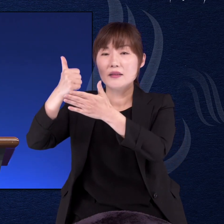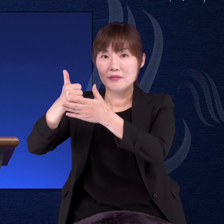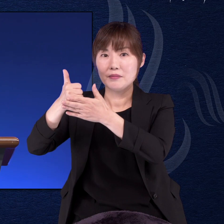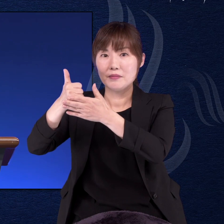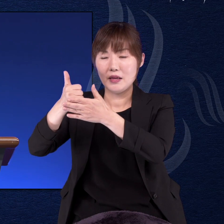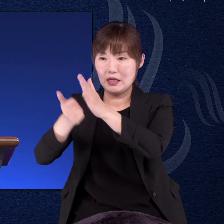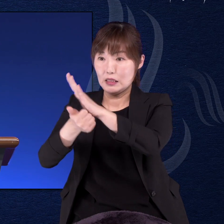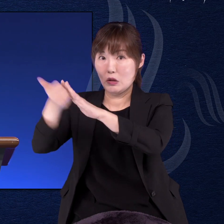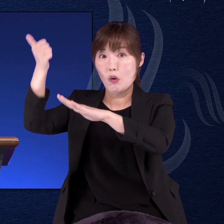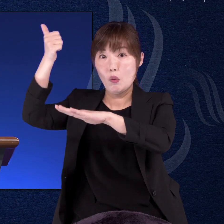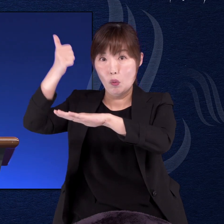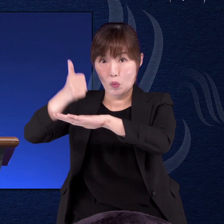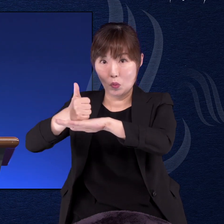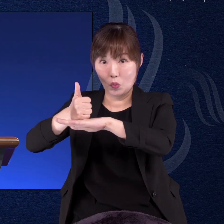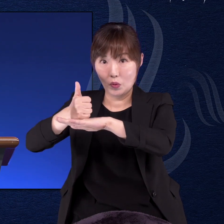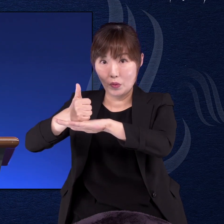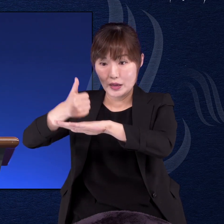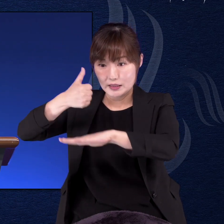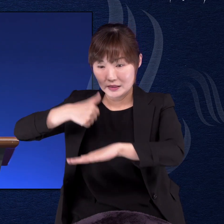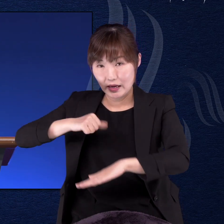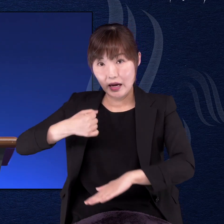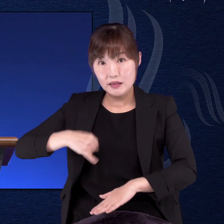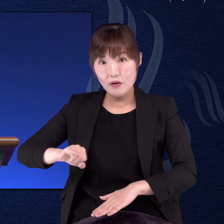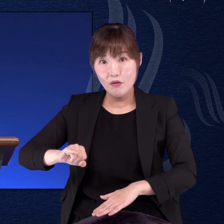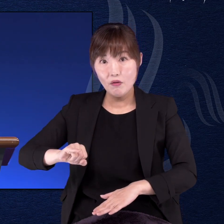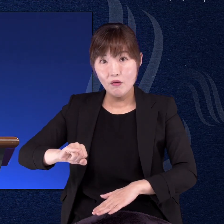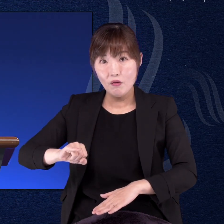하나님의 일꾼으로서 어디에서든